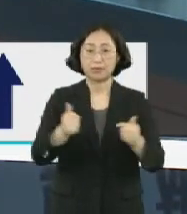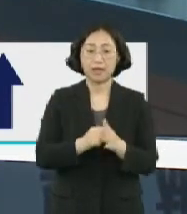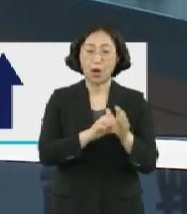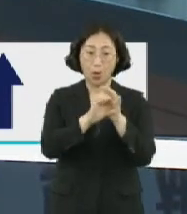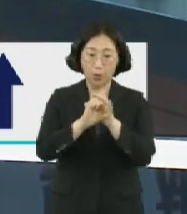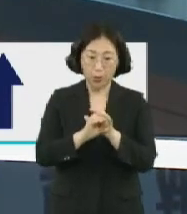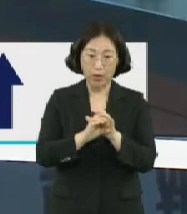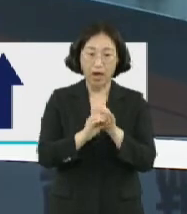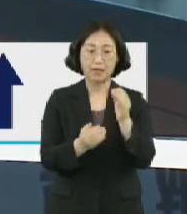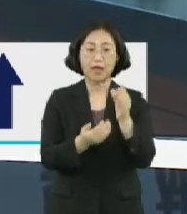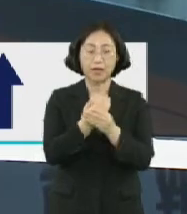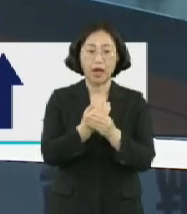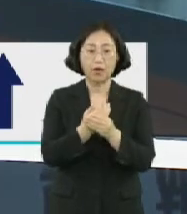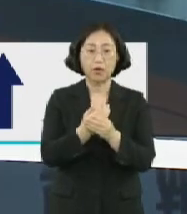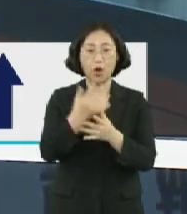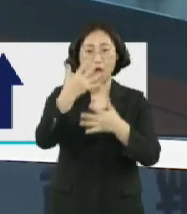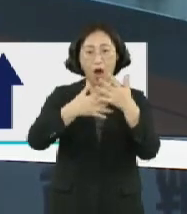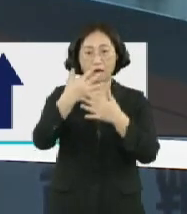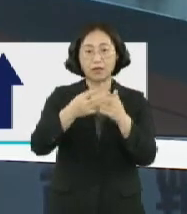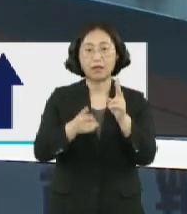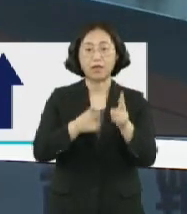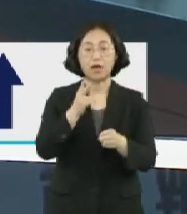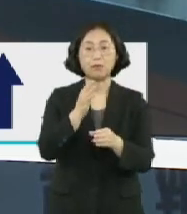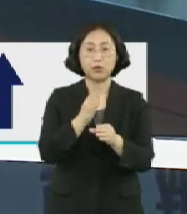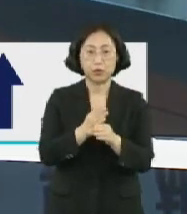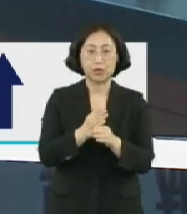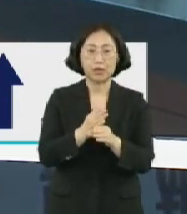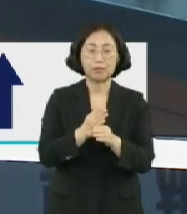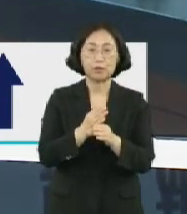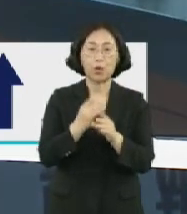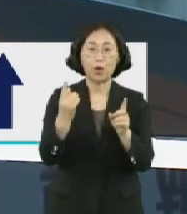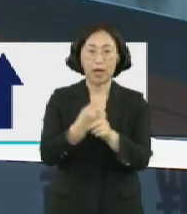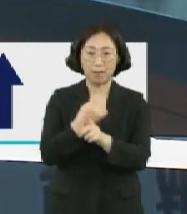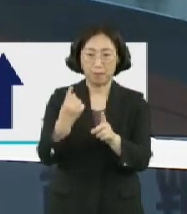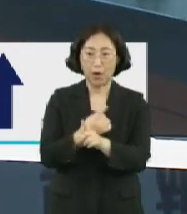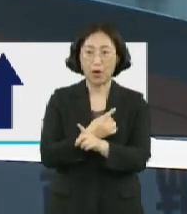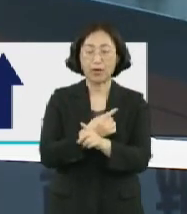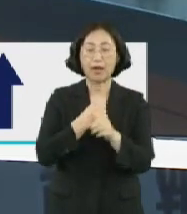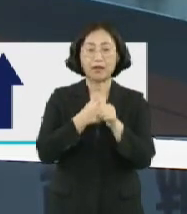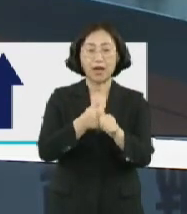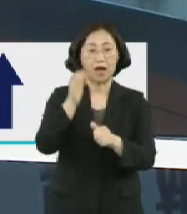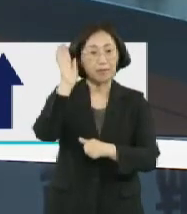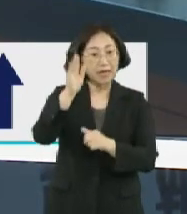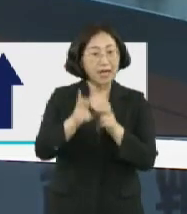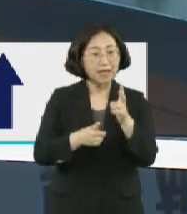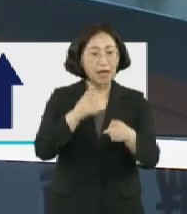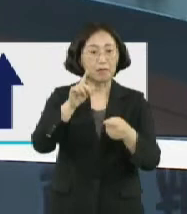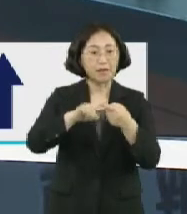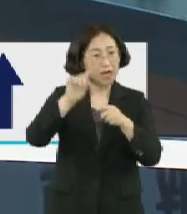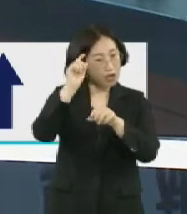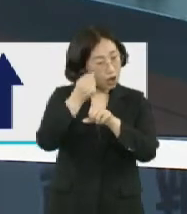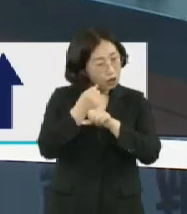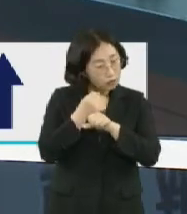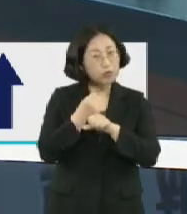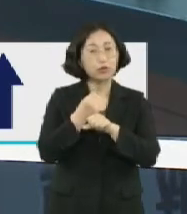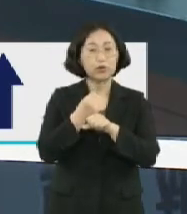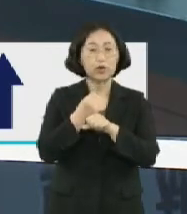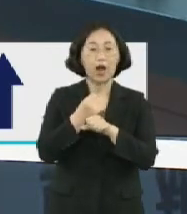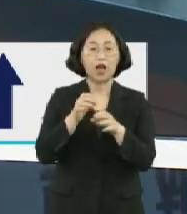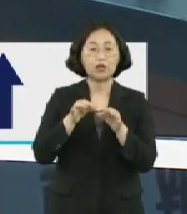코로나 사태 이후 비대면 산업을 중심으로 산업구조 재편 움직임에 따라 미래 산업에 대한 연구개발과